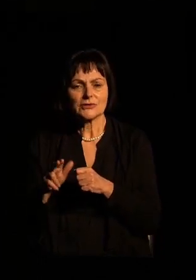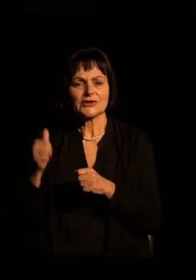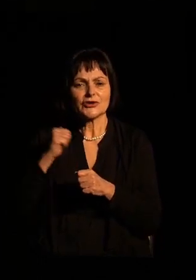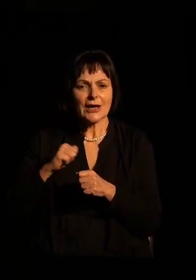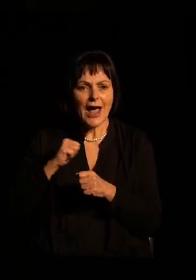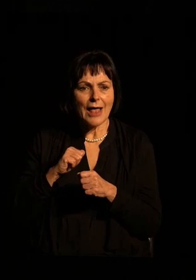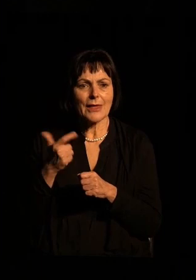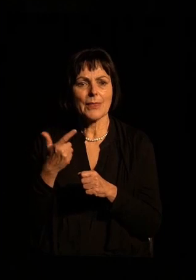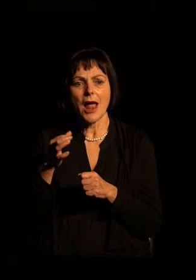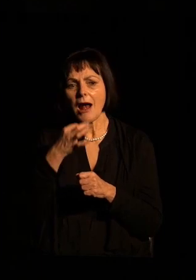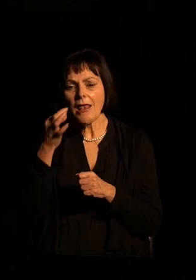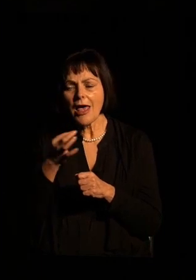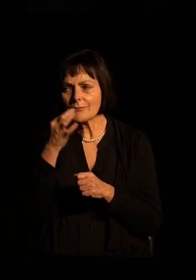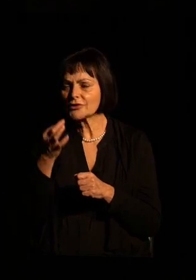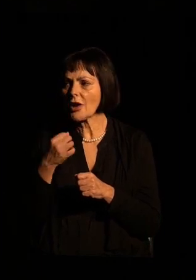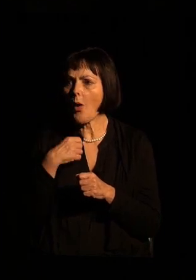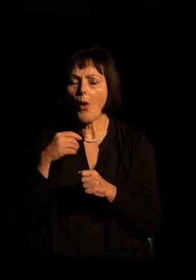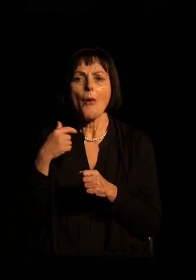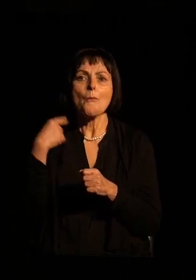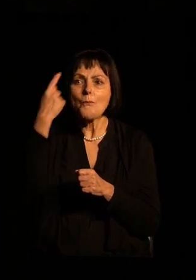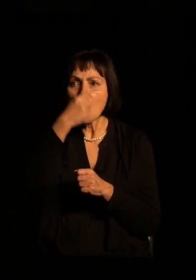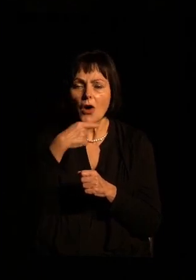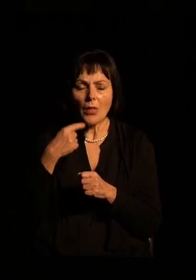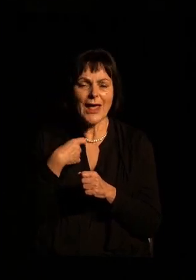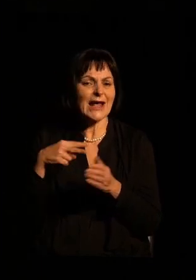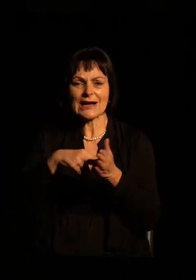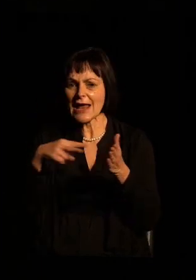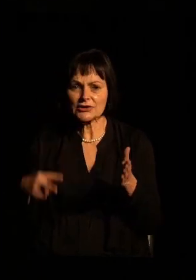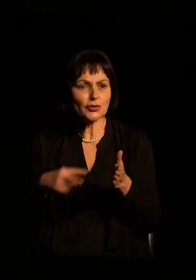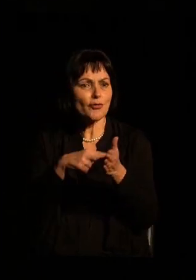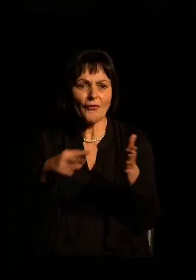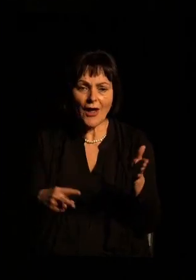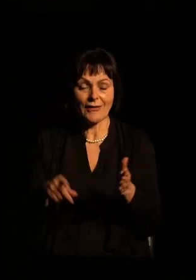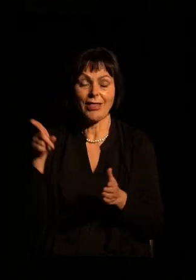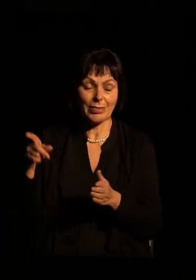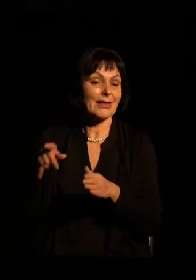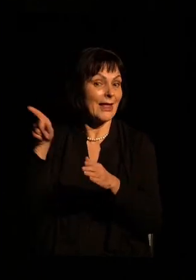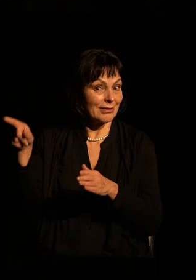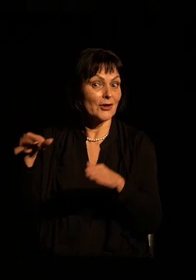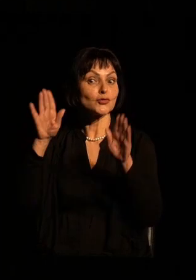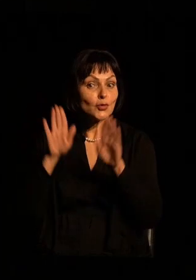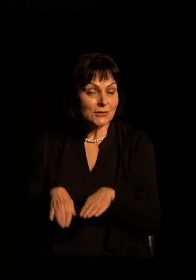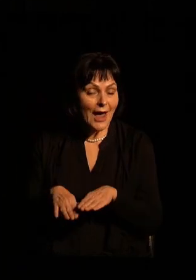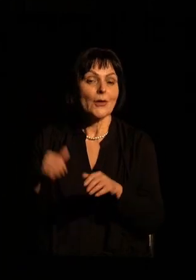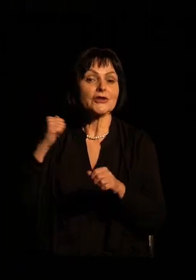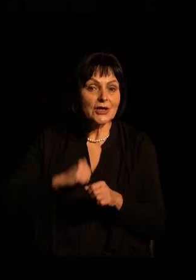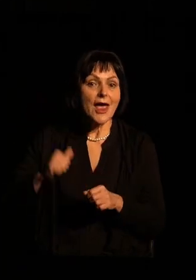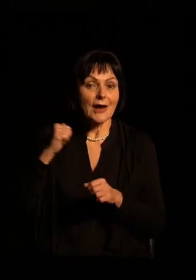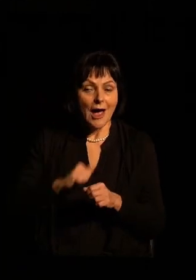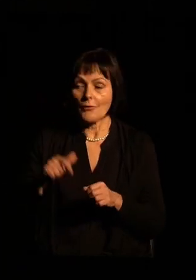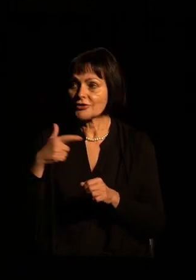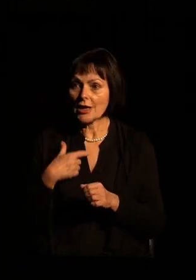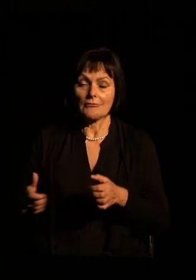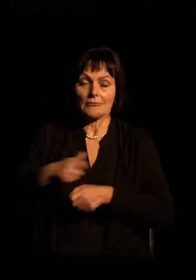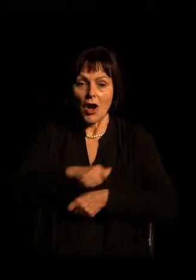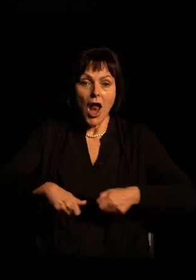czekania na jakiekolwiek sensowne okno pogodowe zrezygnowali. No a ty zostałeś, dalej czekałeś, aż wreszcie się związałeś